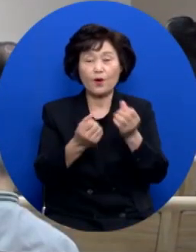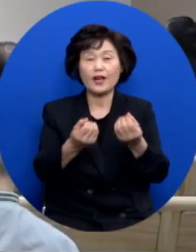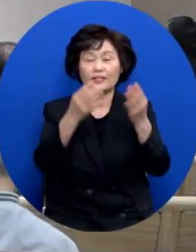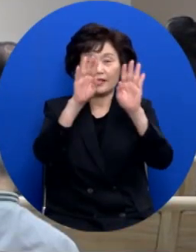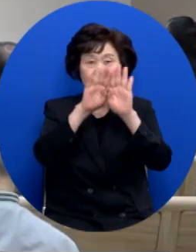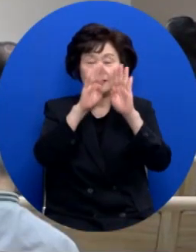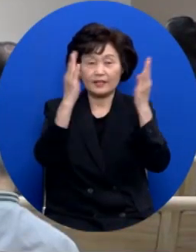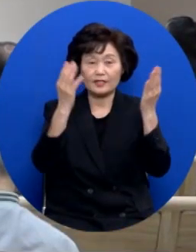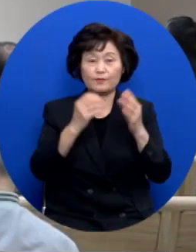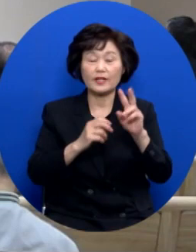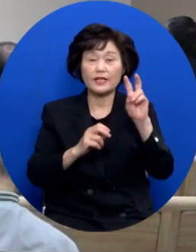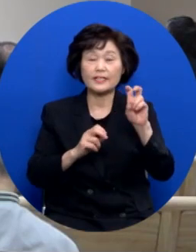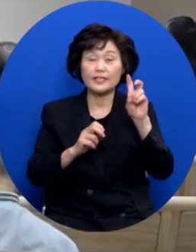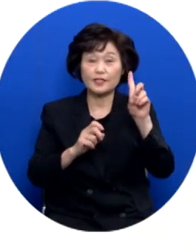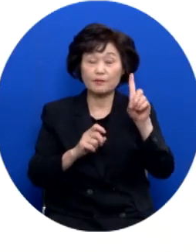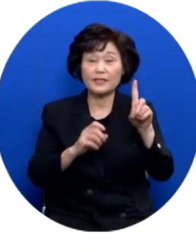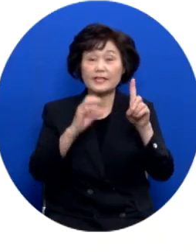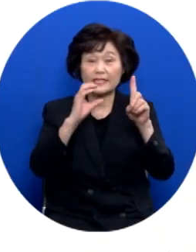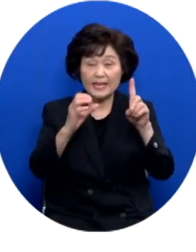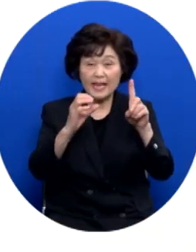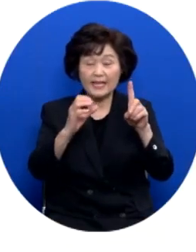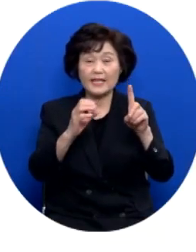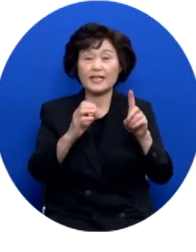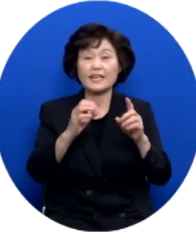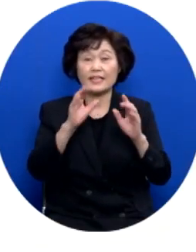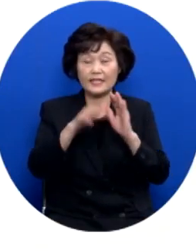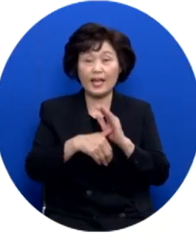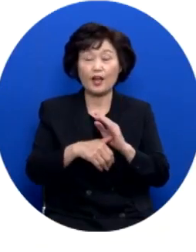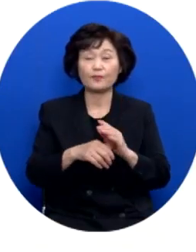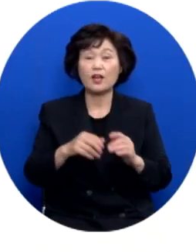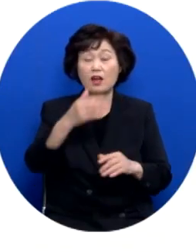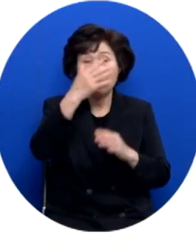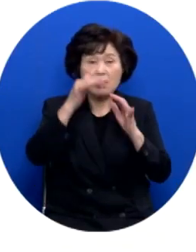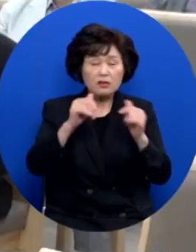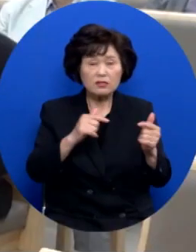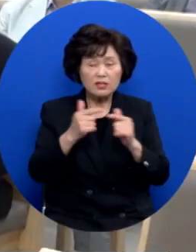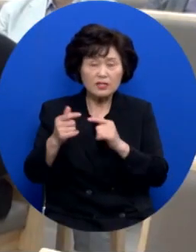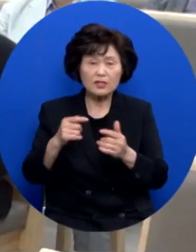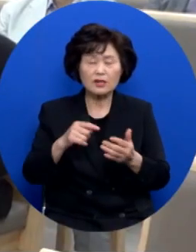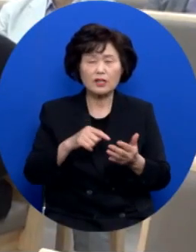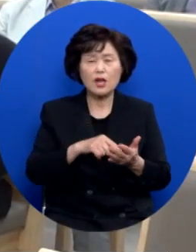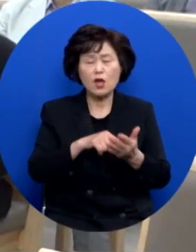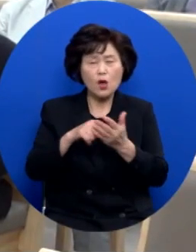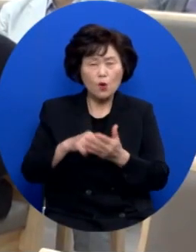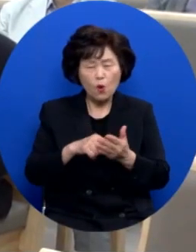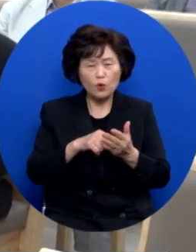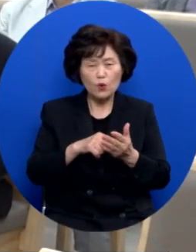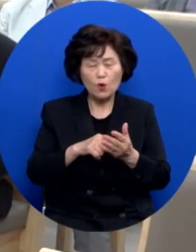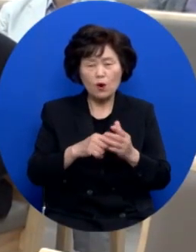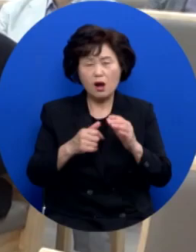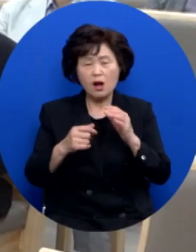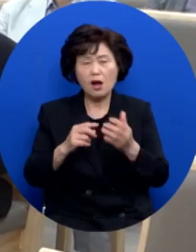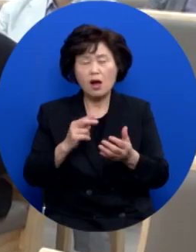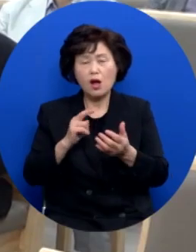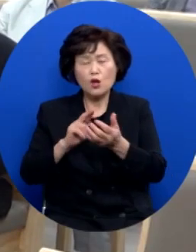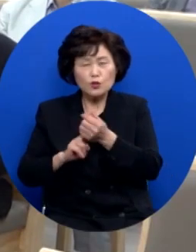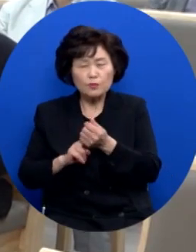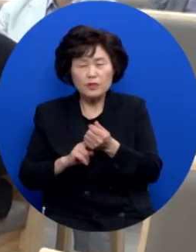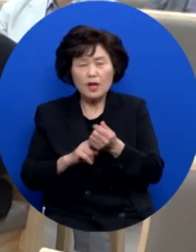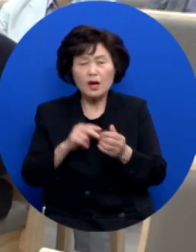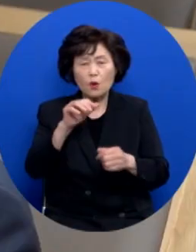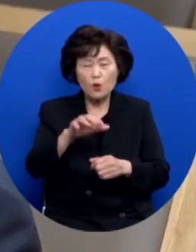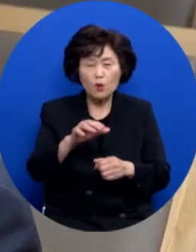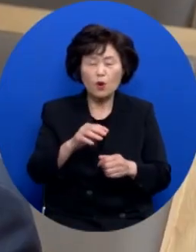21세기 교회와 신학 포럼 곽혜원 대표는 청년 세대 고독과 은둔 실태의 심각성을 전하며 코로나